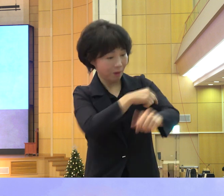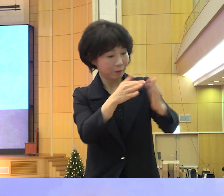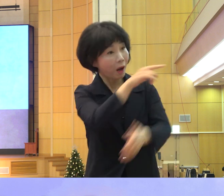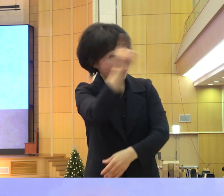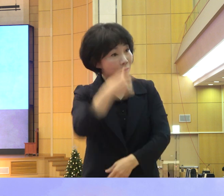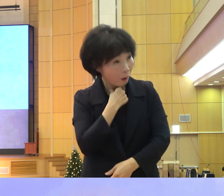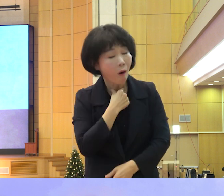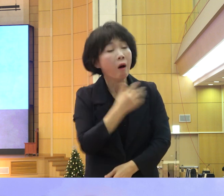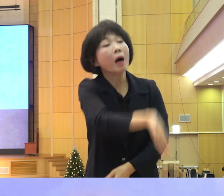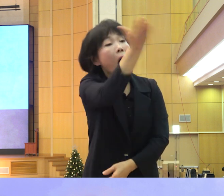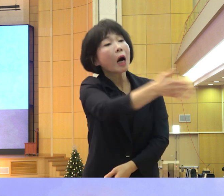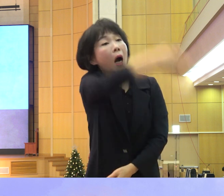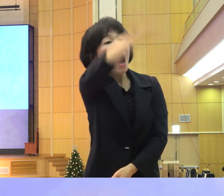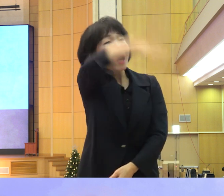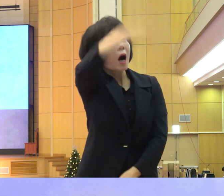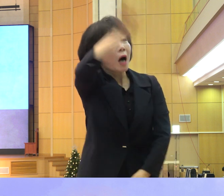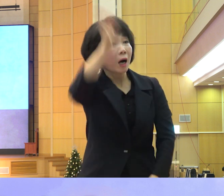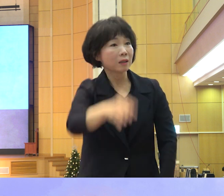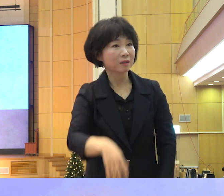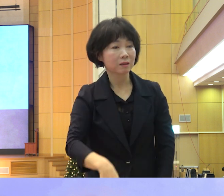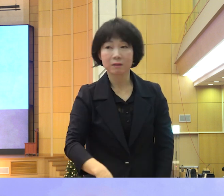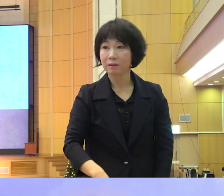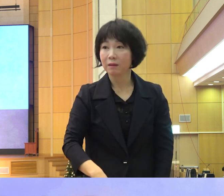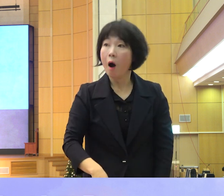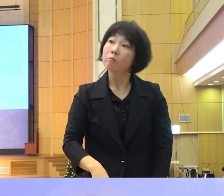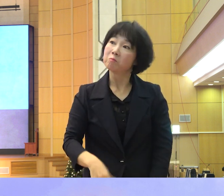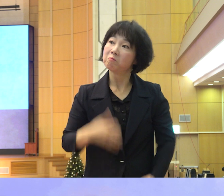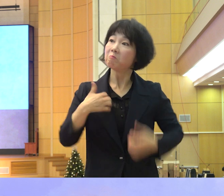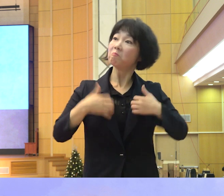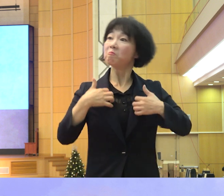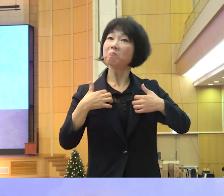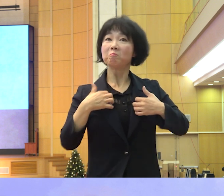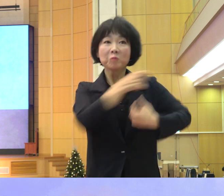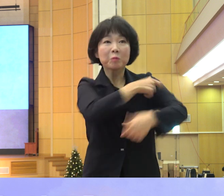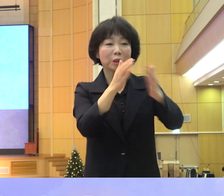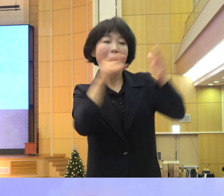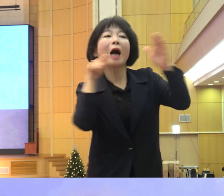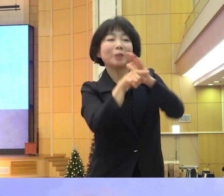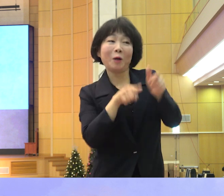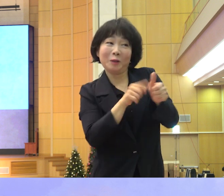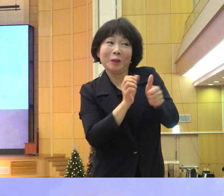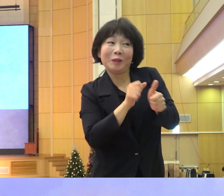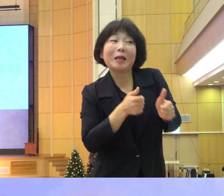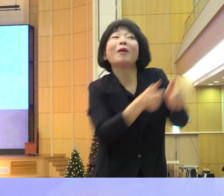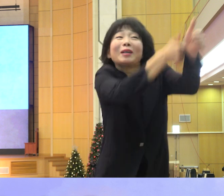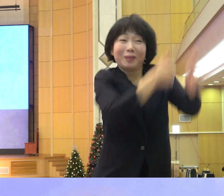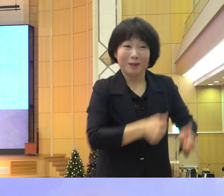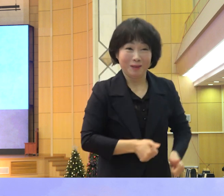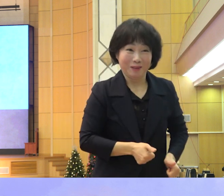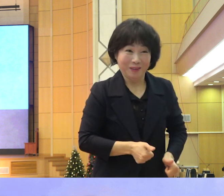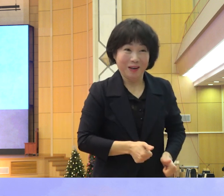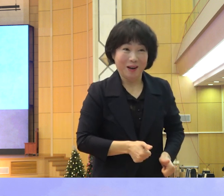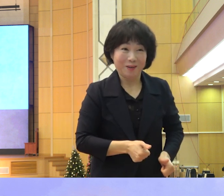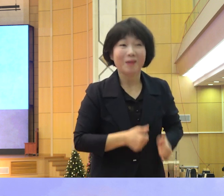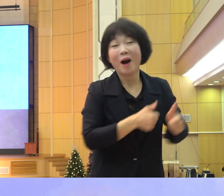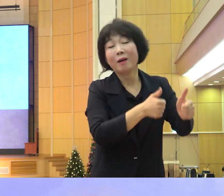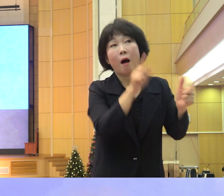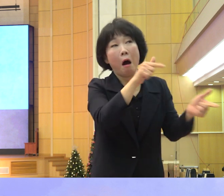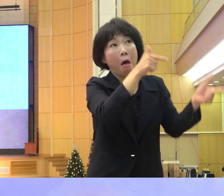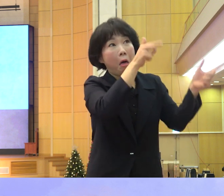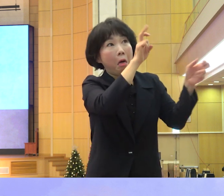먹을 것이라든지 무슨 뭐 과자라든지 등등 뭐 음료수 뭐 잘 해줬겠지요. 소식이